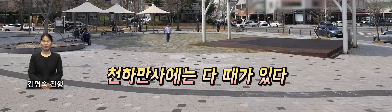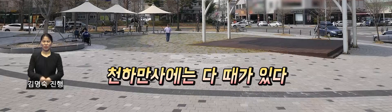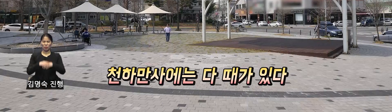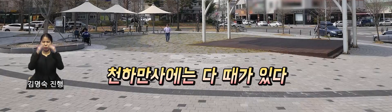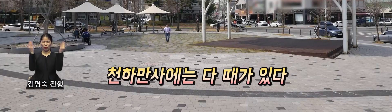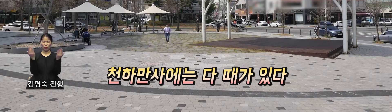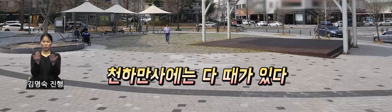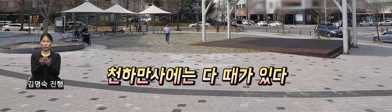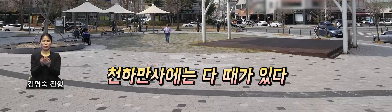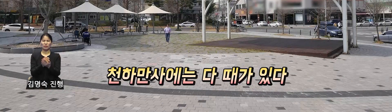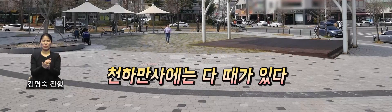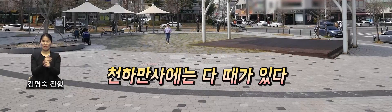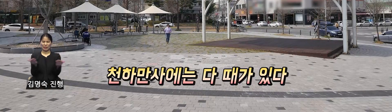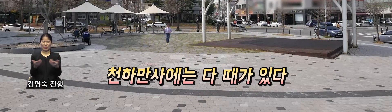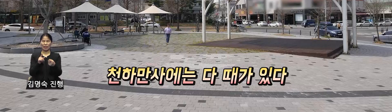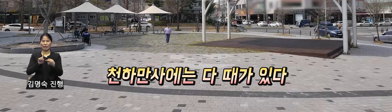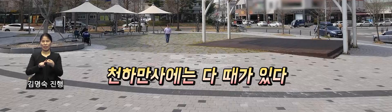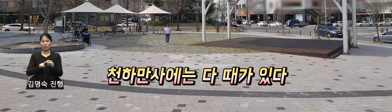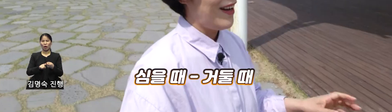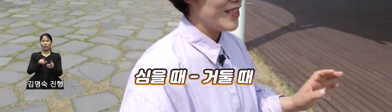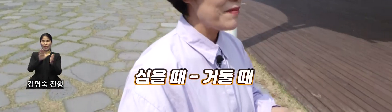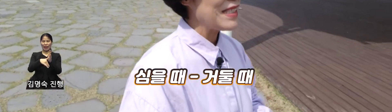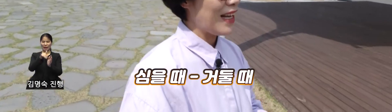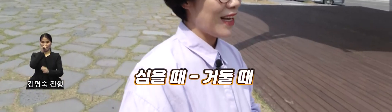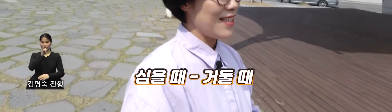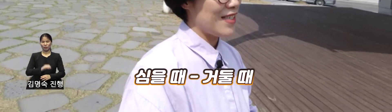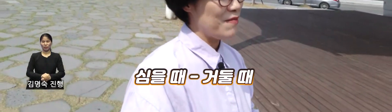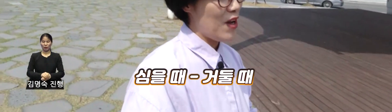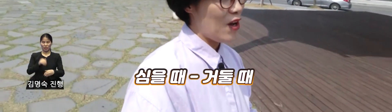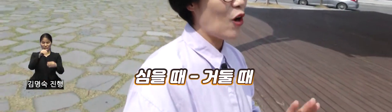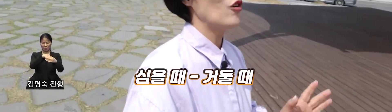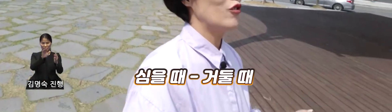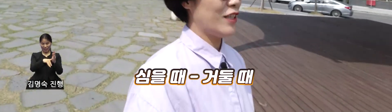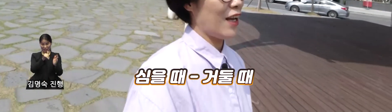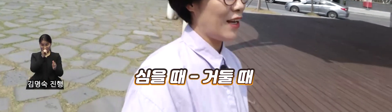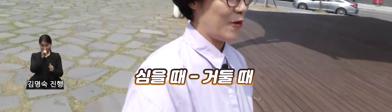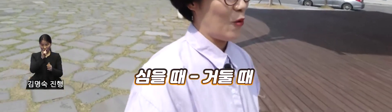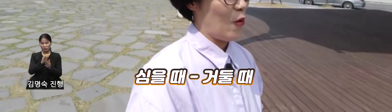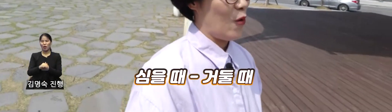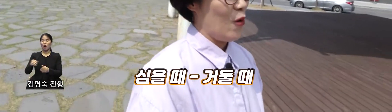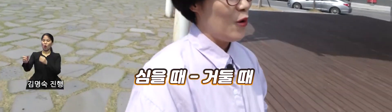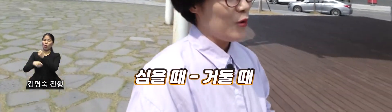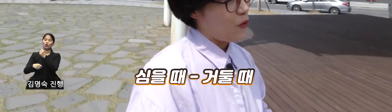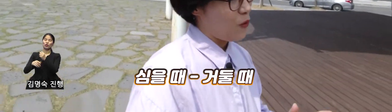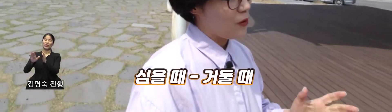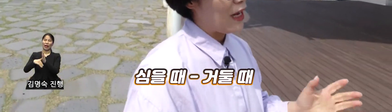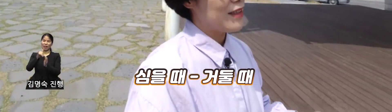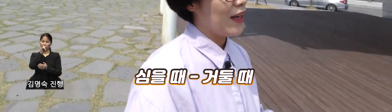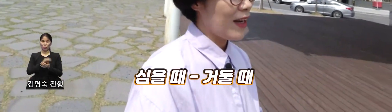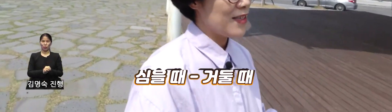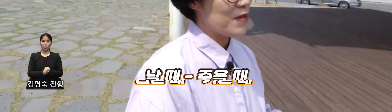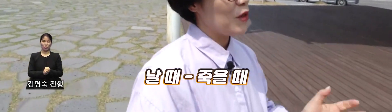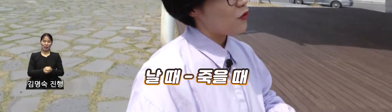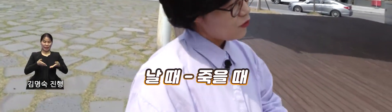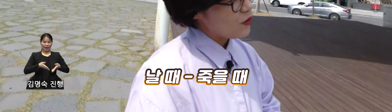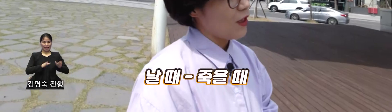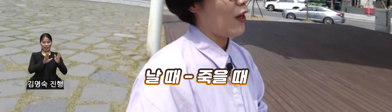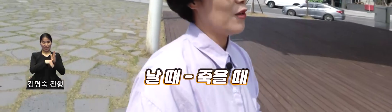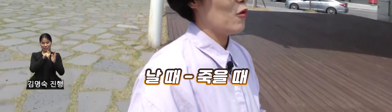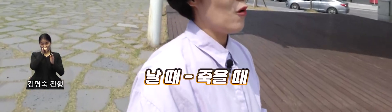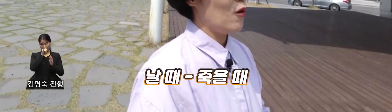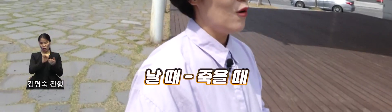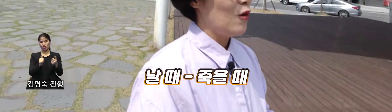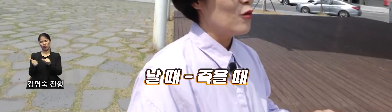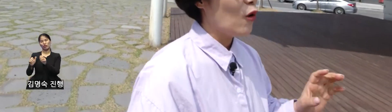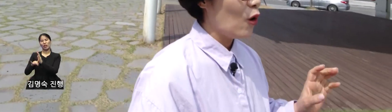천사 다 때가 있다는 말이 있습니다. 심을 때가 있으면 거둘 때가 있고, 또 날 때가 있으면 죽을